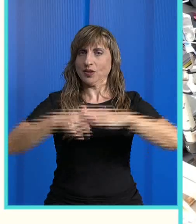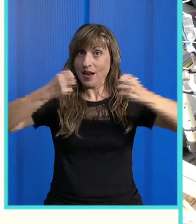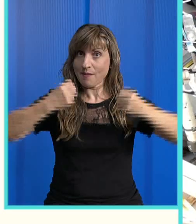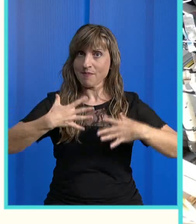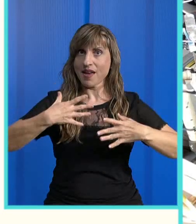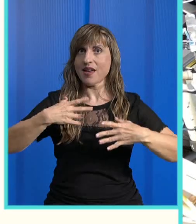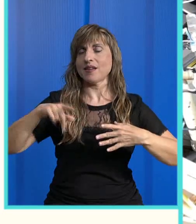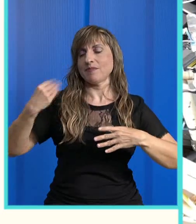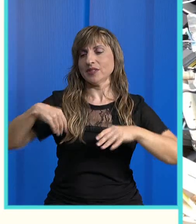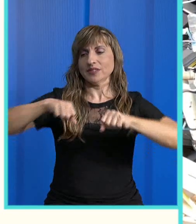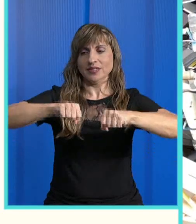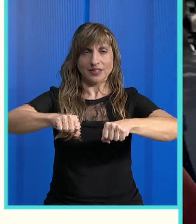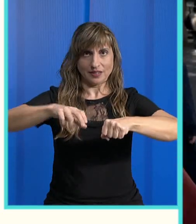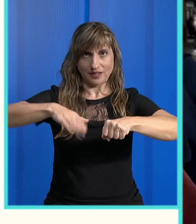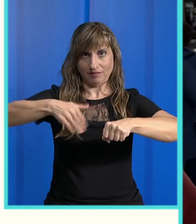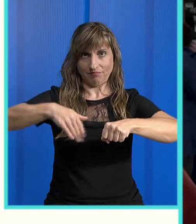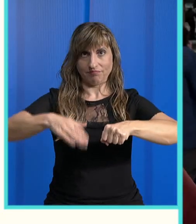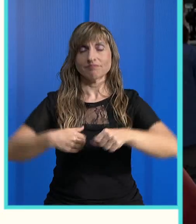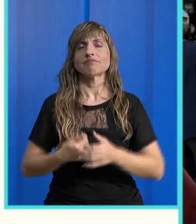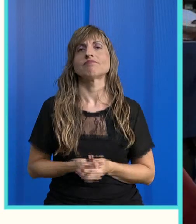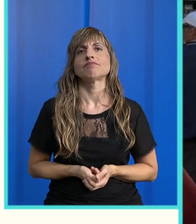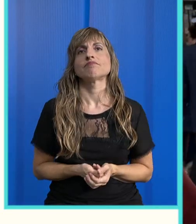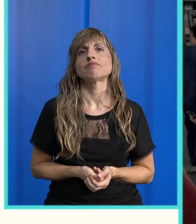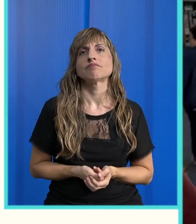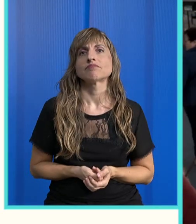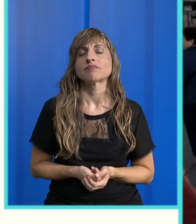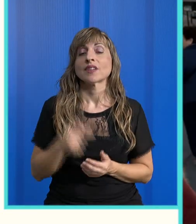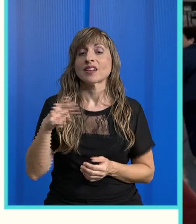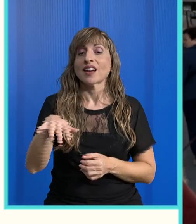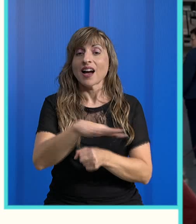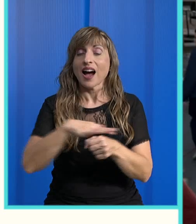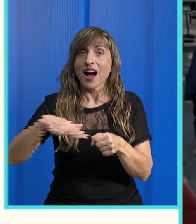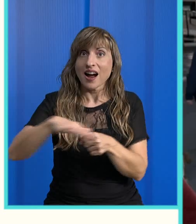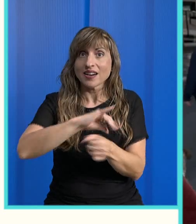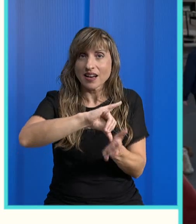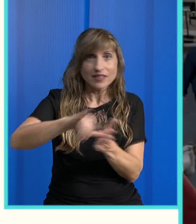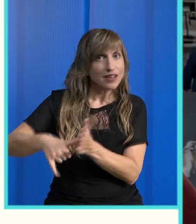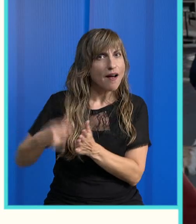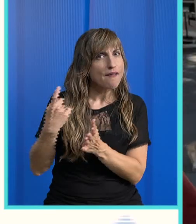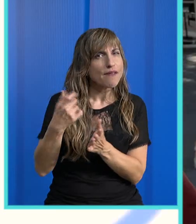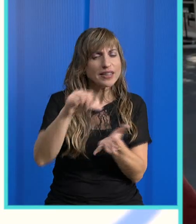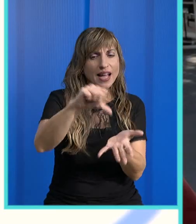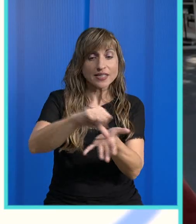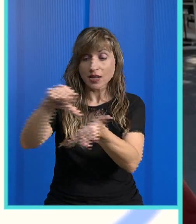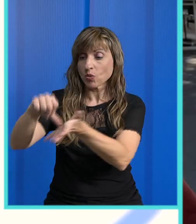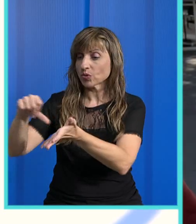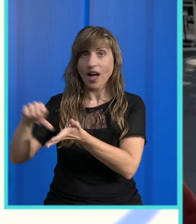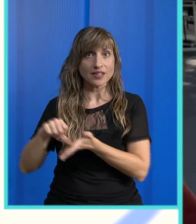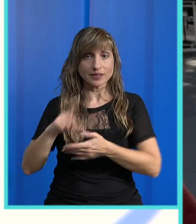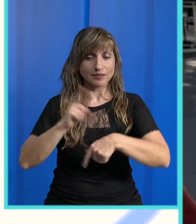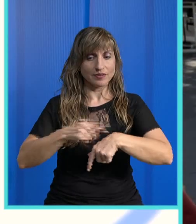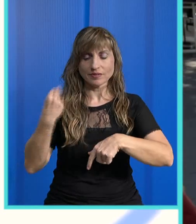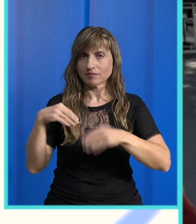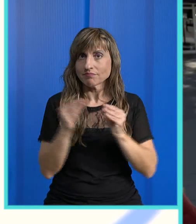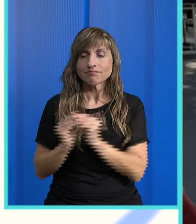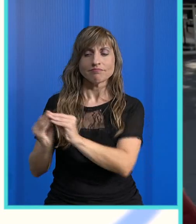tipus de vehicles En un context com l'àrea metropolitana segurament ens hem de posar d'acord les ciutats per fer-ho de forma en paral·lel perquè no